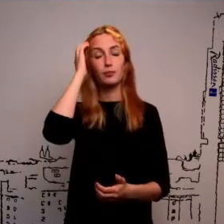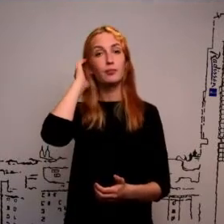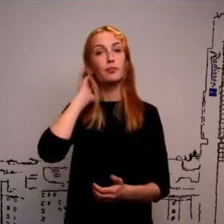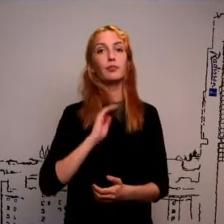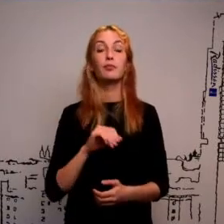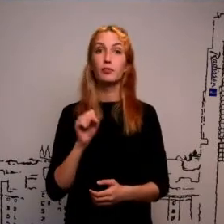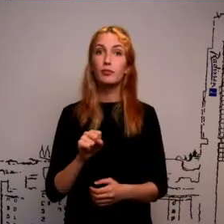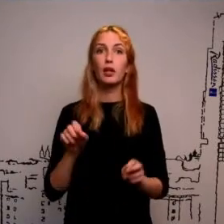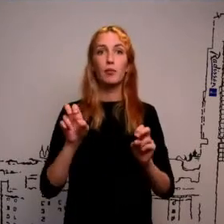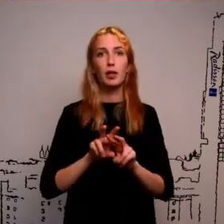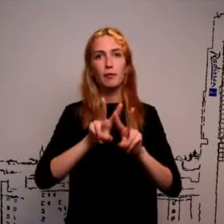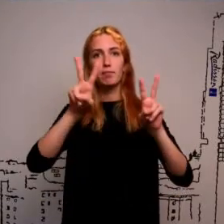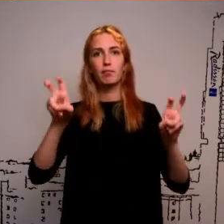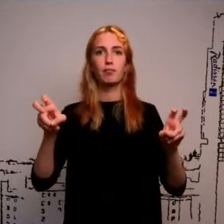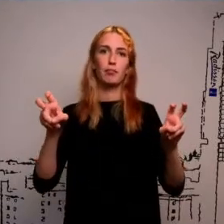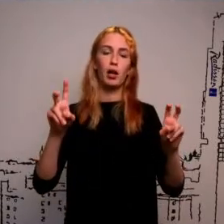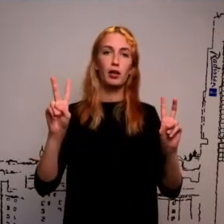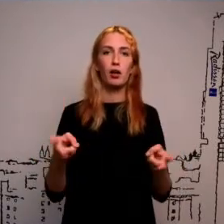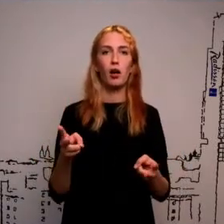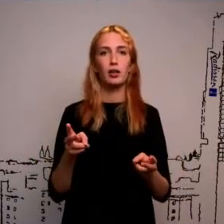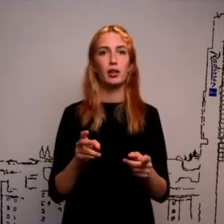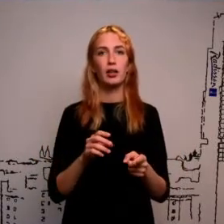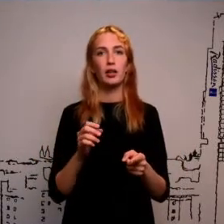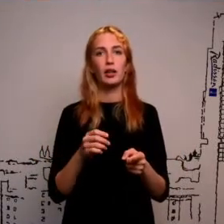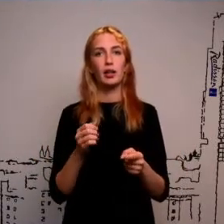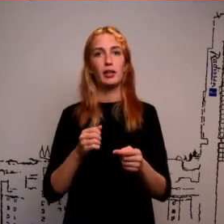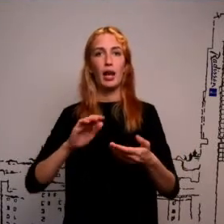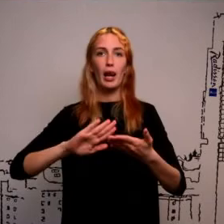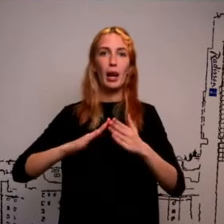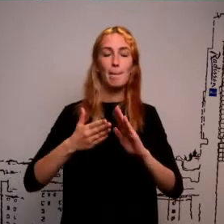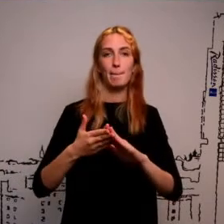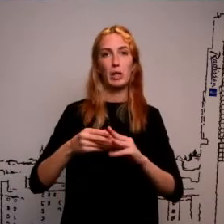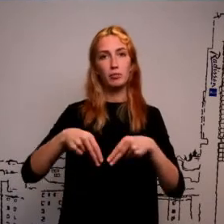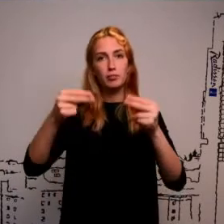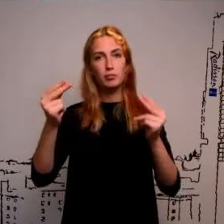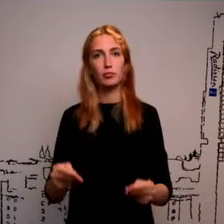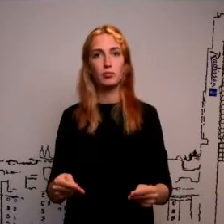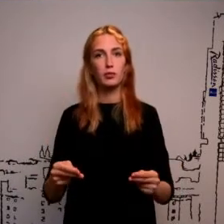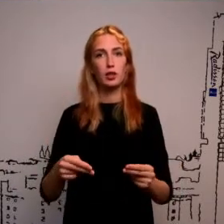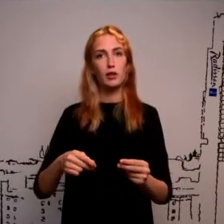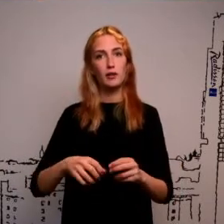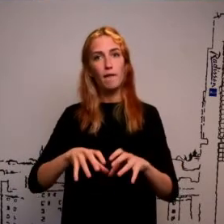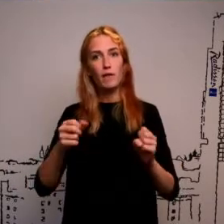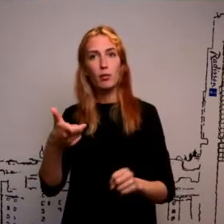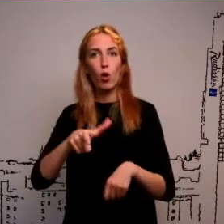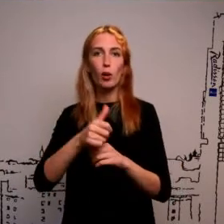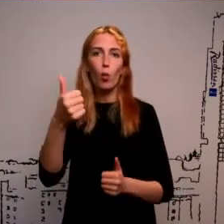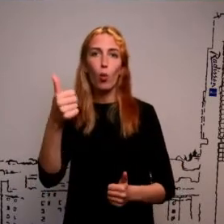pealkiri kõlab ka, et kelle käes on tugevam pool töölepingu sõlmimisel, on see tööandja või töötaja. Ja noh, inimesed ütlevad